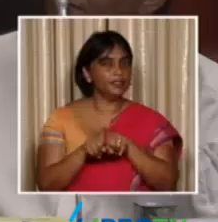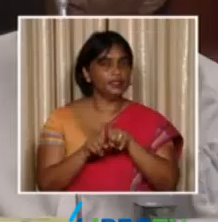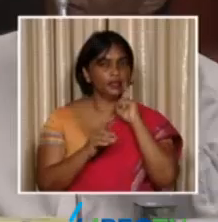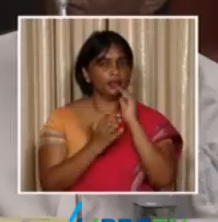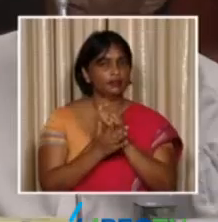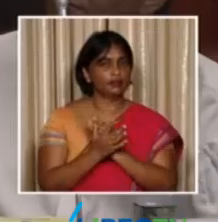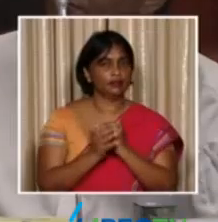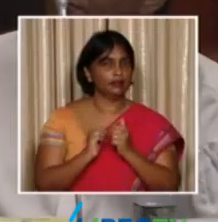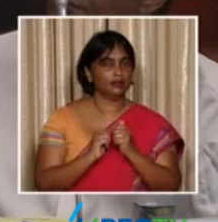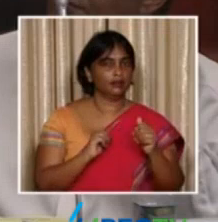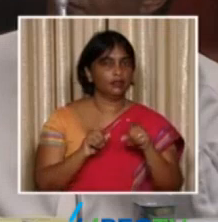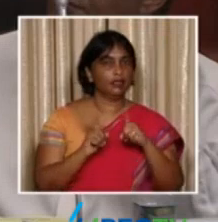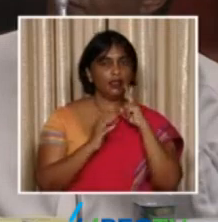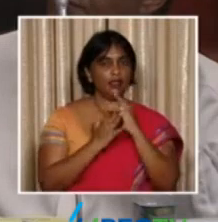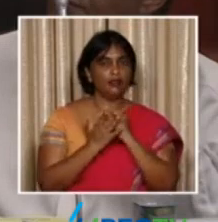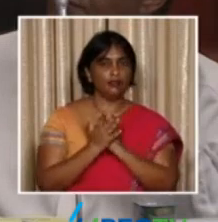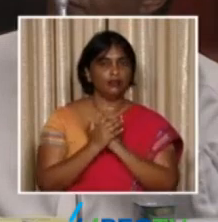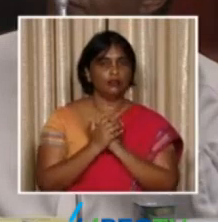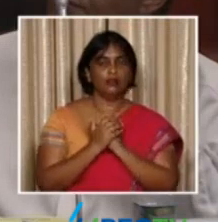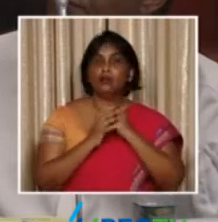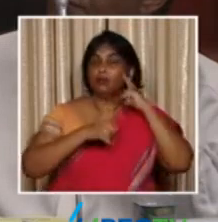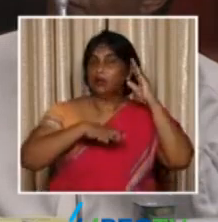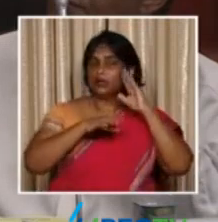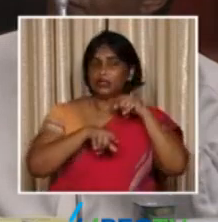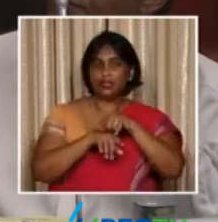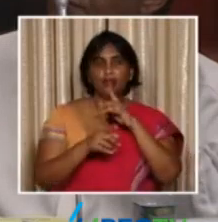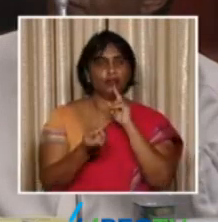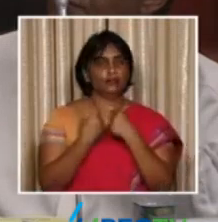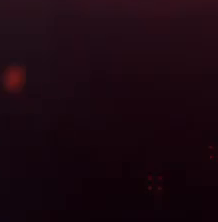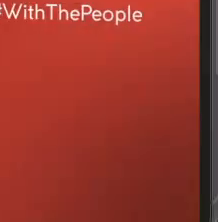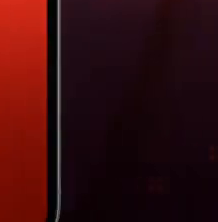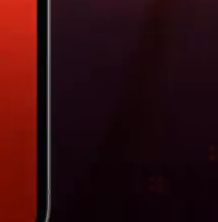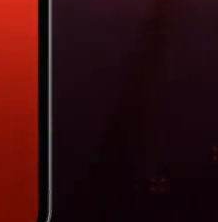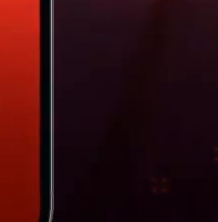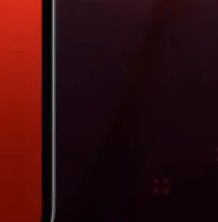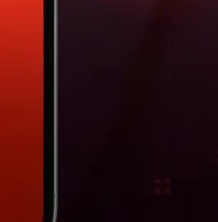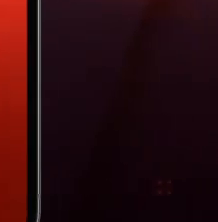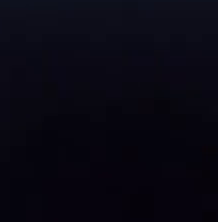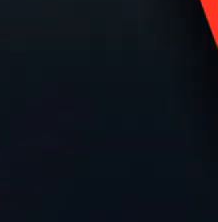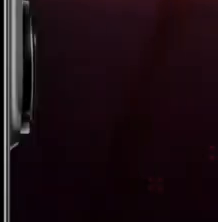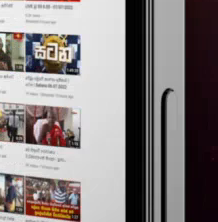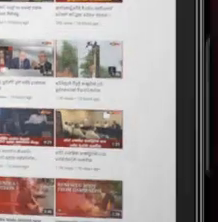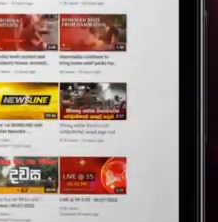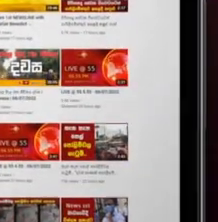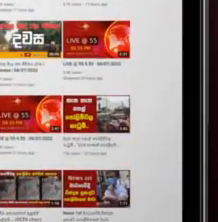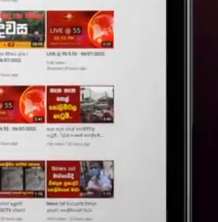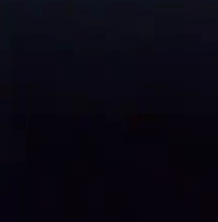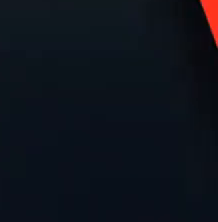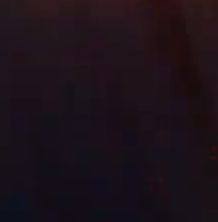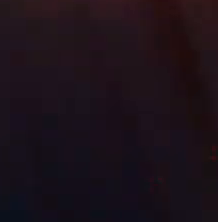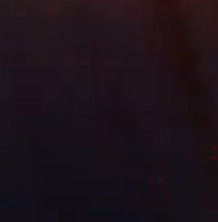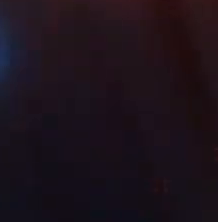කියන්නේ මේක ඇත්ත වශයෙන්ම හොඳට පරීක්ෂා කළ යුතු වීඩියෝවක් ඇත්ත කෙටියෙන් දත්ත